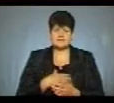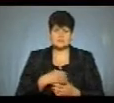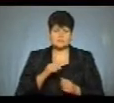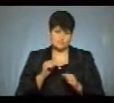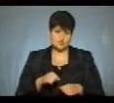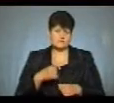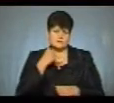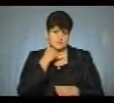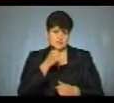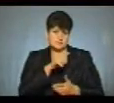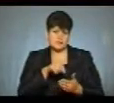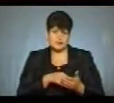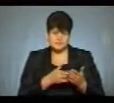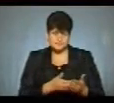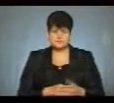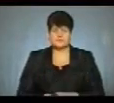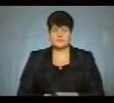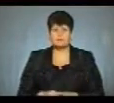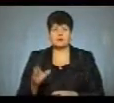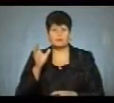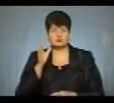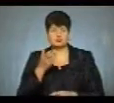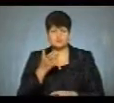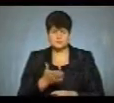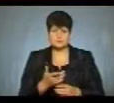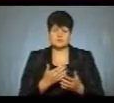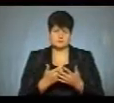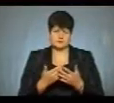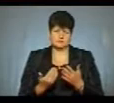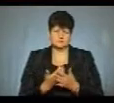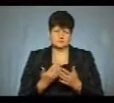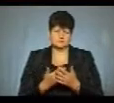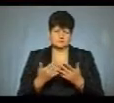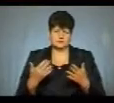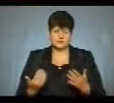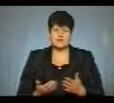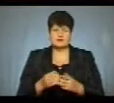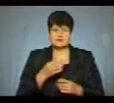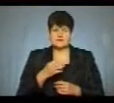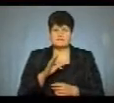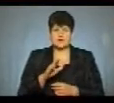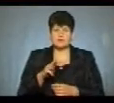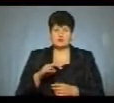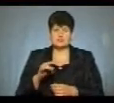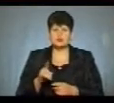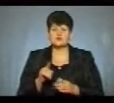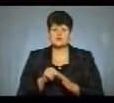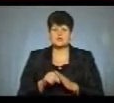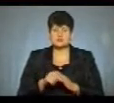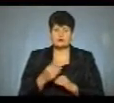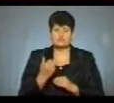телефонувати і ставити запитання. Отже, ми почули деякі основні нововведення, про які зазначив Віталій Музиченко. Що означають